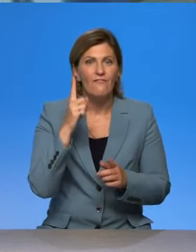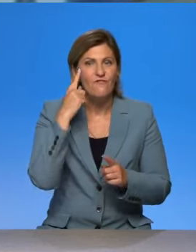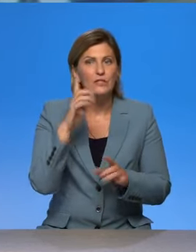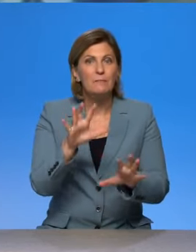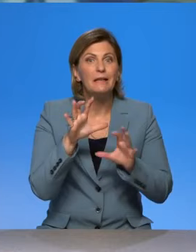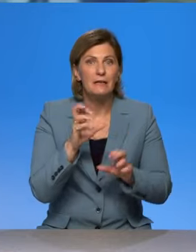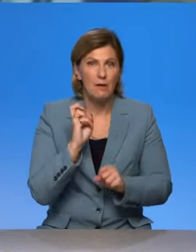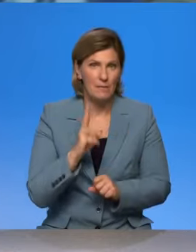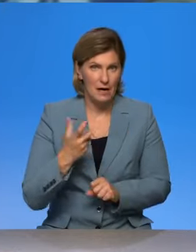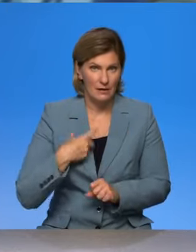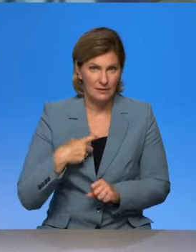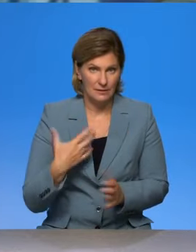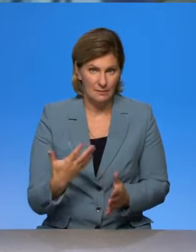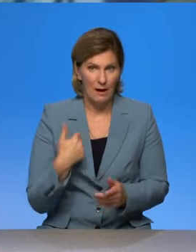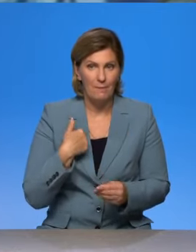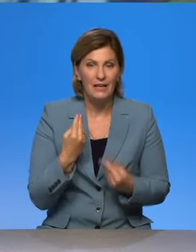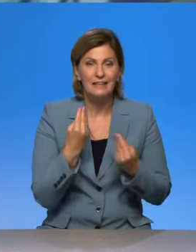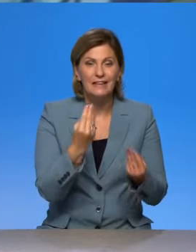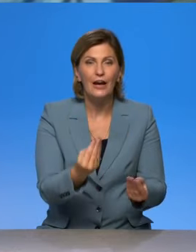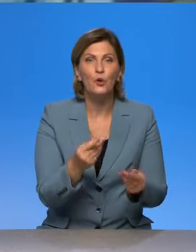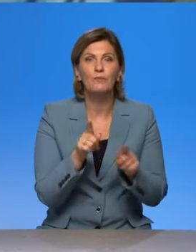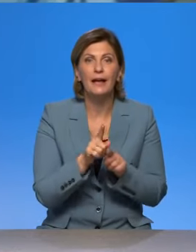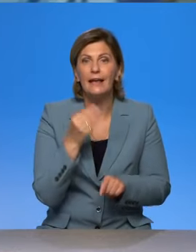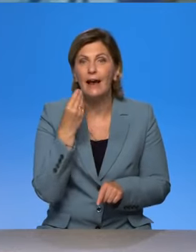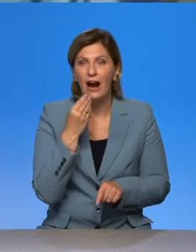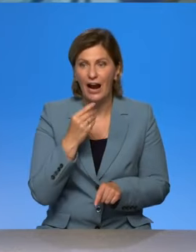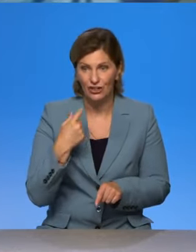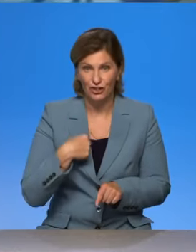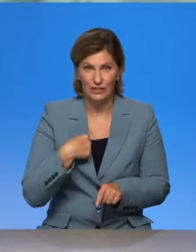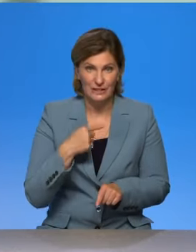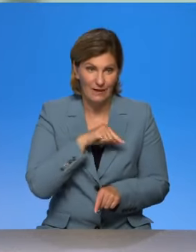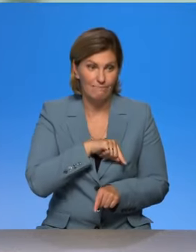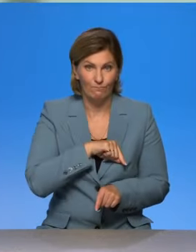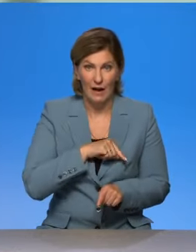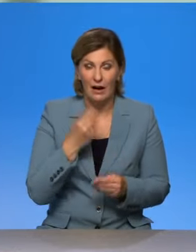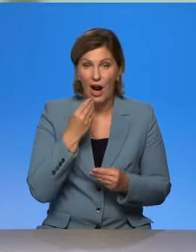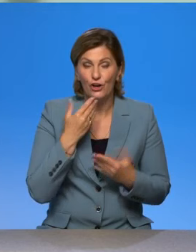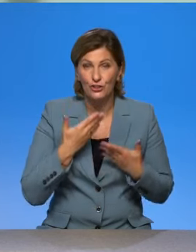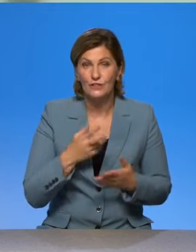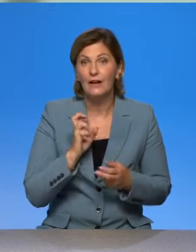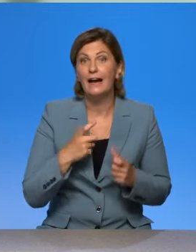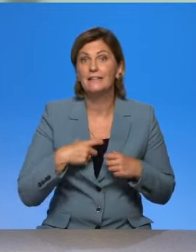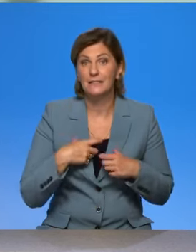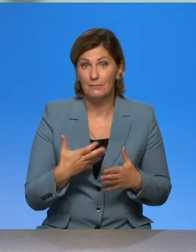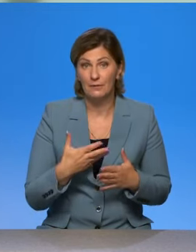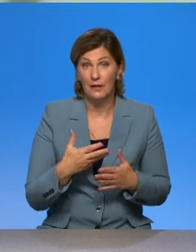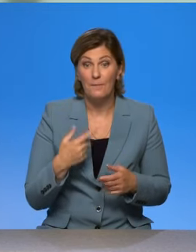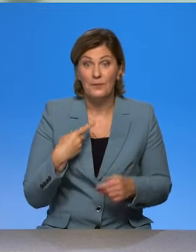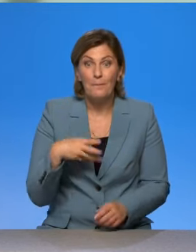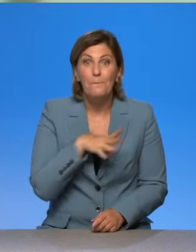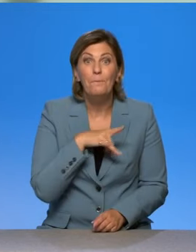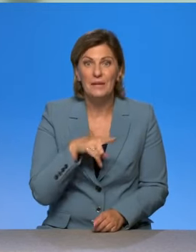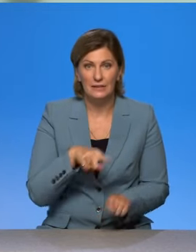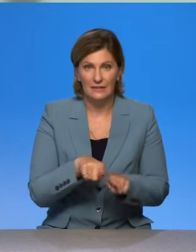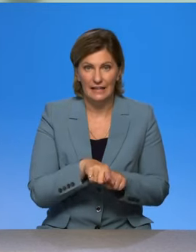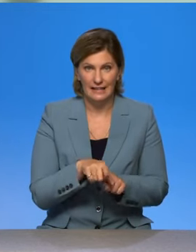им приписывать те же самые качества, которые себя ожидаем. Вот поэтому характеристика о том, что сейчас люди такие, мы такие, да, стали, это